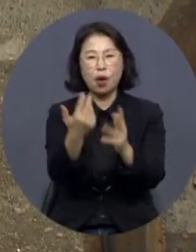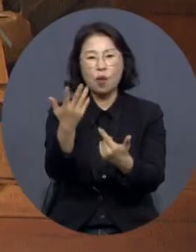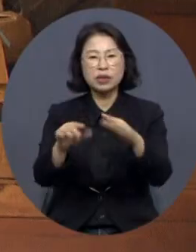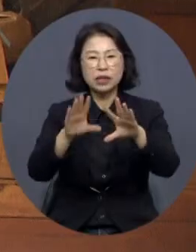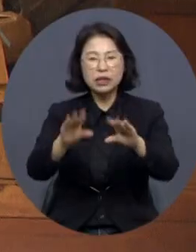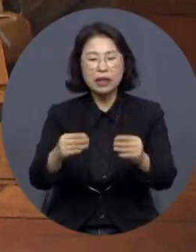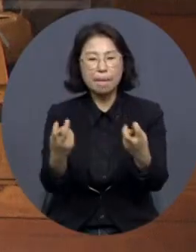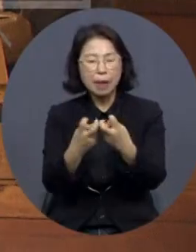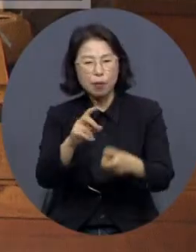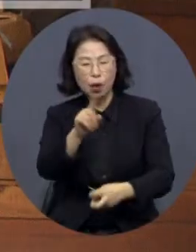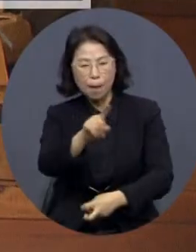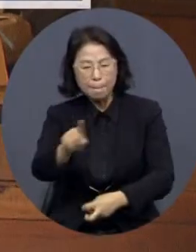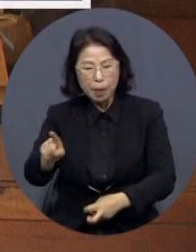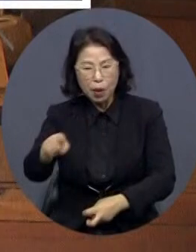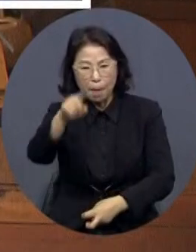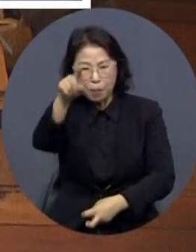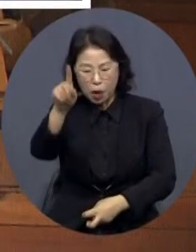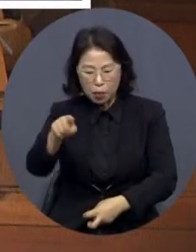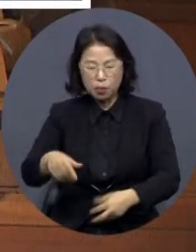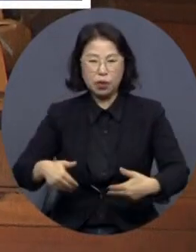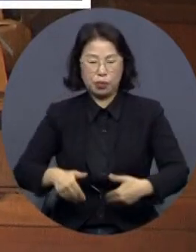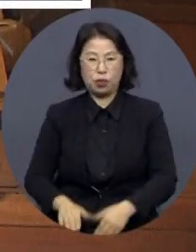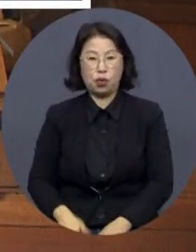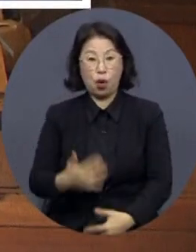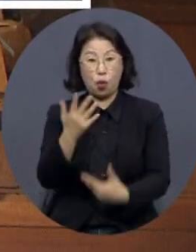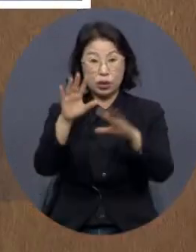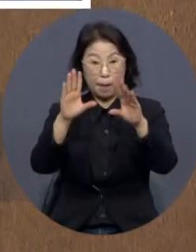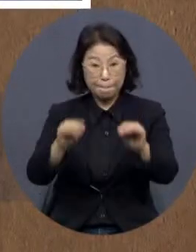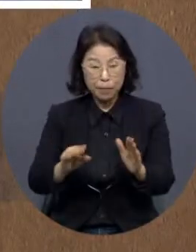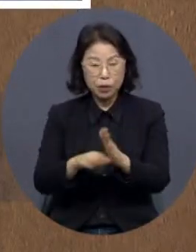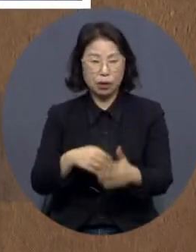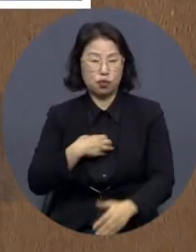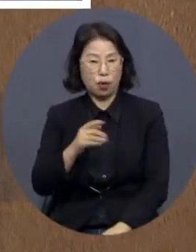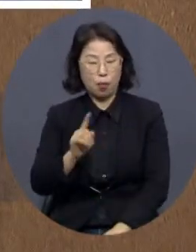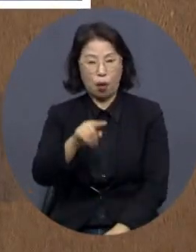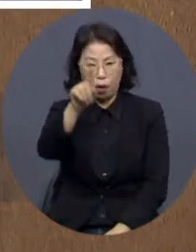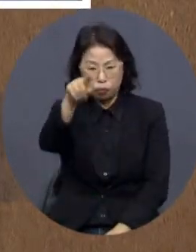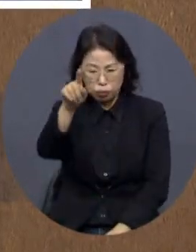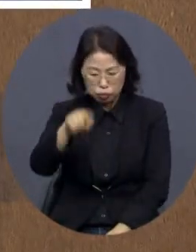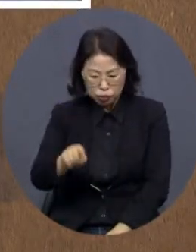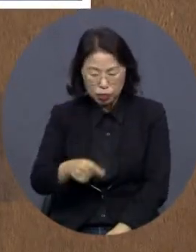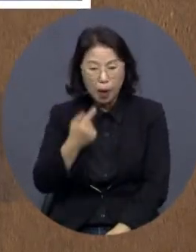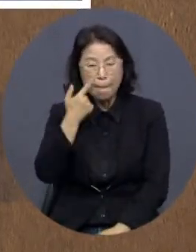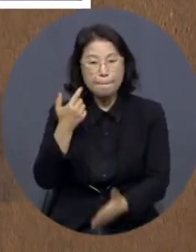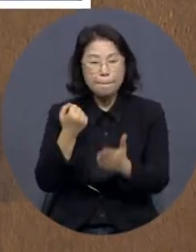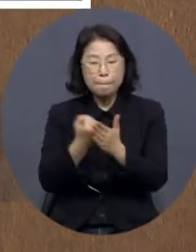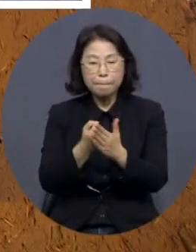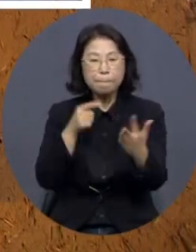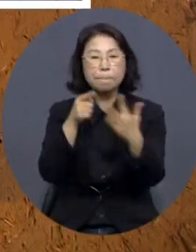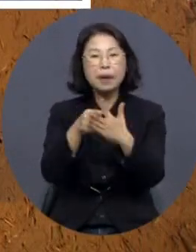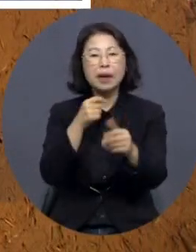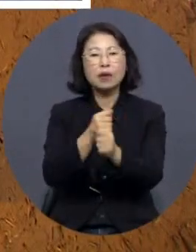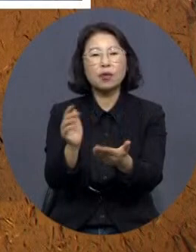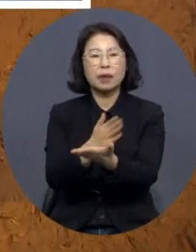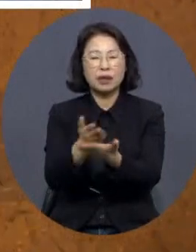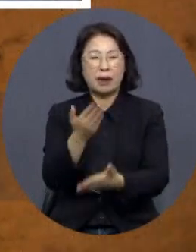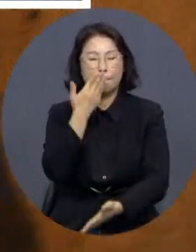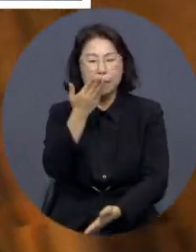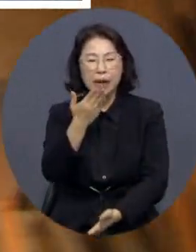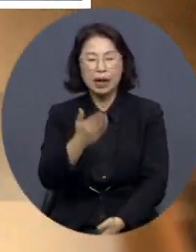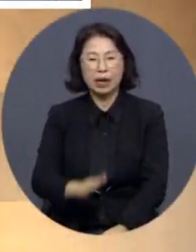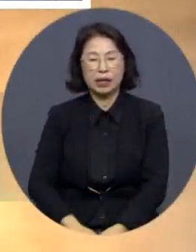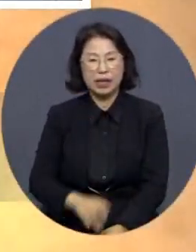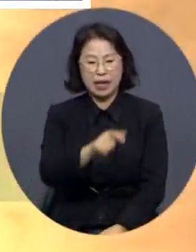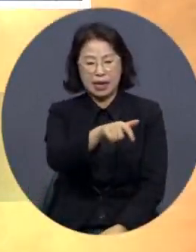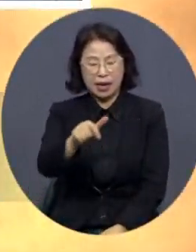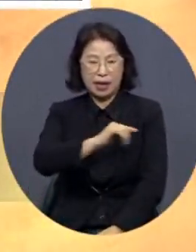화재 진압 시의 위험에 대한 상황들에 대한 부분들을 충분히 좀 인지하고 판단할 수 있는 이런 소방관 스스로의